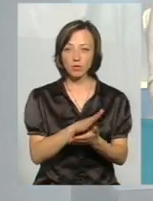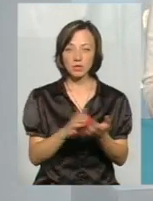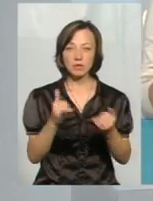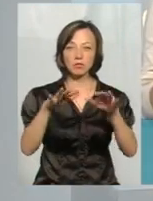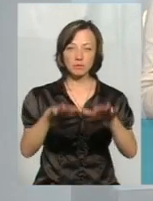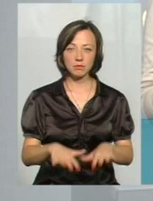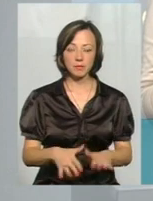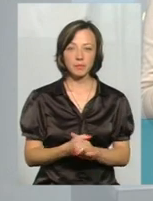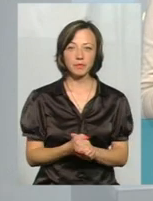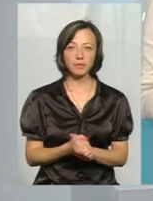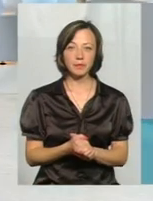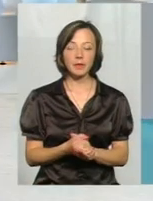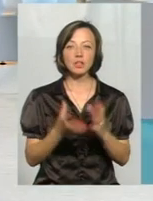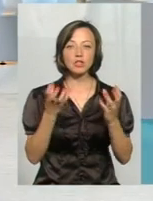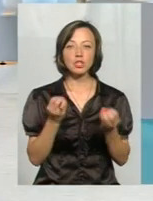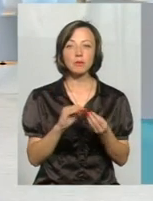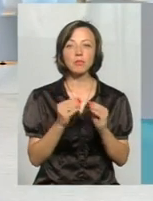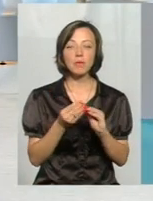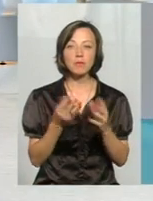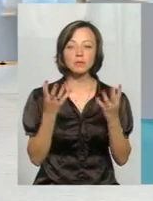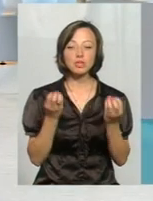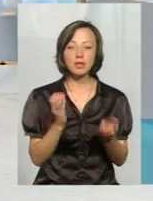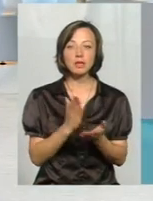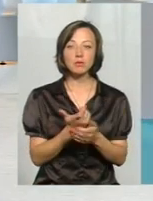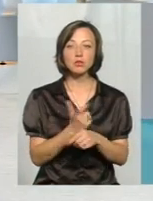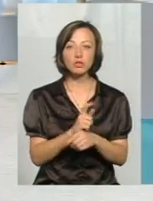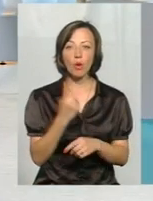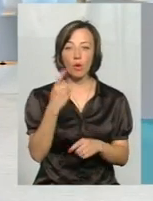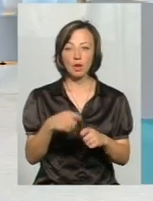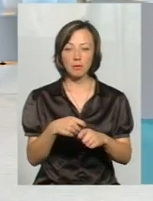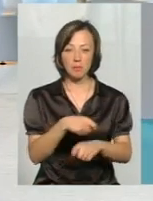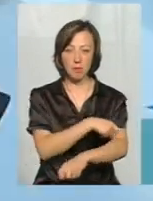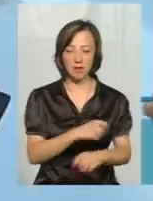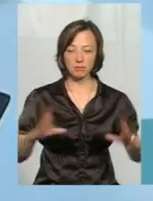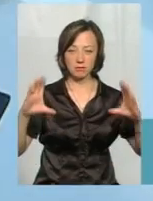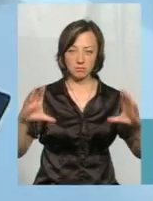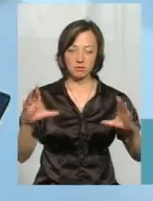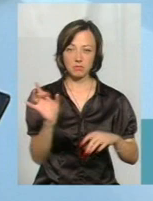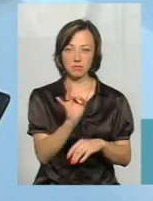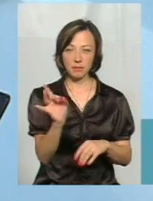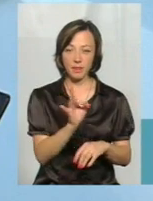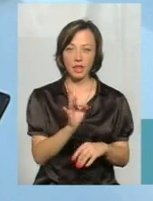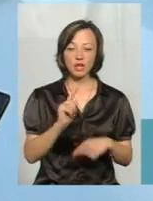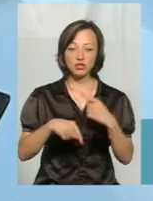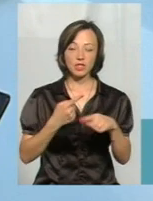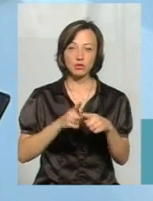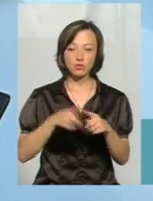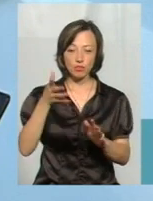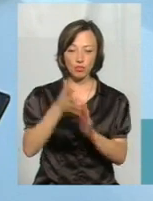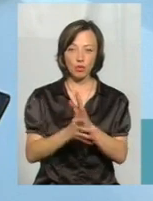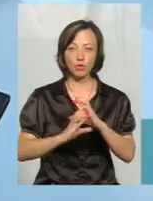зійшло. Я вам скажу більше, є ще проблеми такі, з якими ми стикаємося. Йде метрова труба метр в діаметрі, через цю метрову трубу